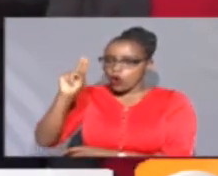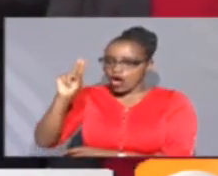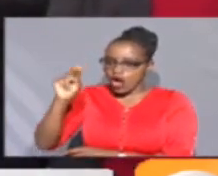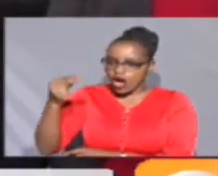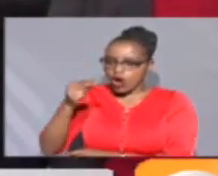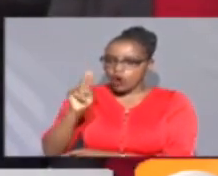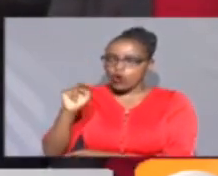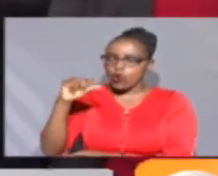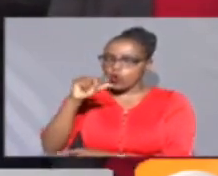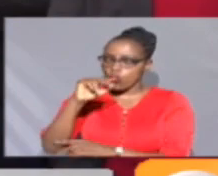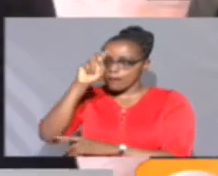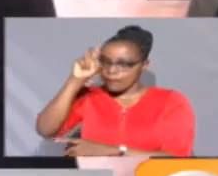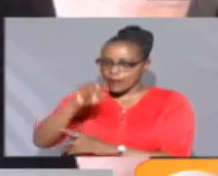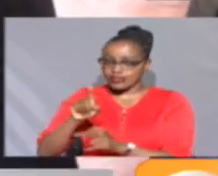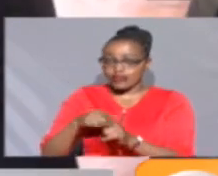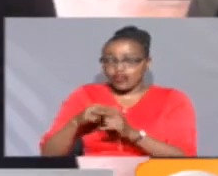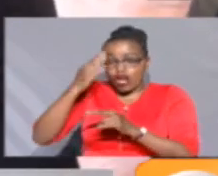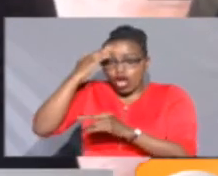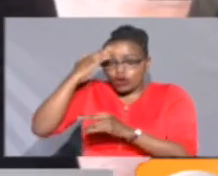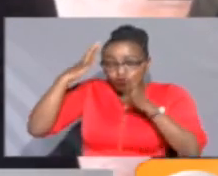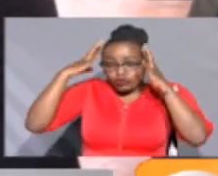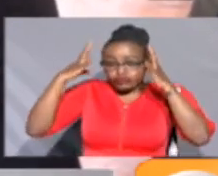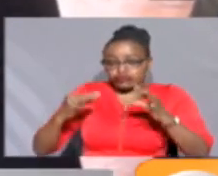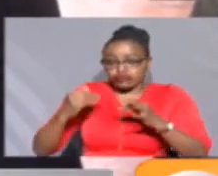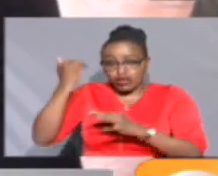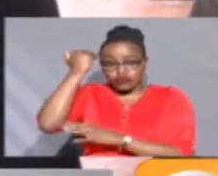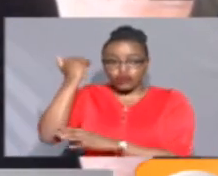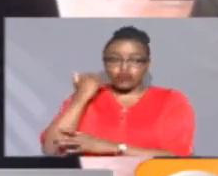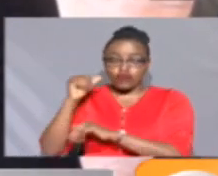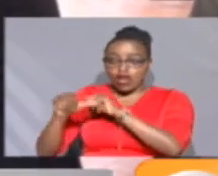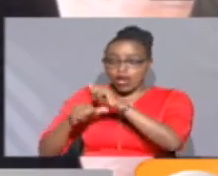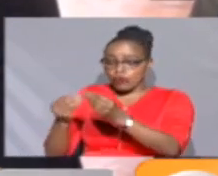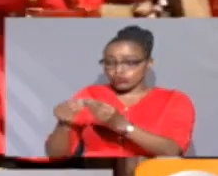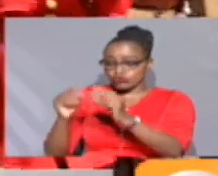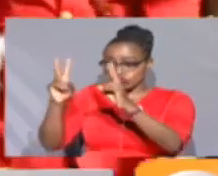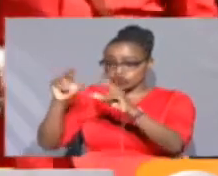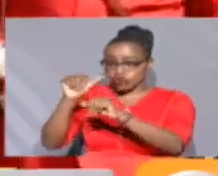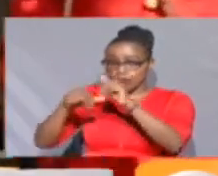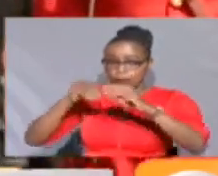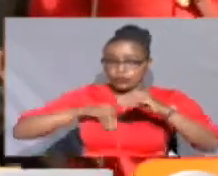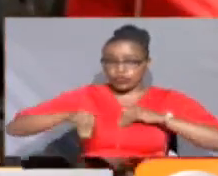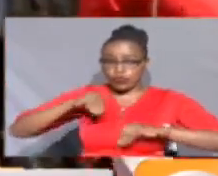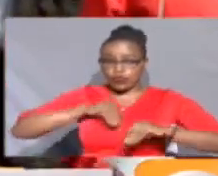sharti wangatuke hadi hatma yao iamuliwe na mahakama ya kukabili masuala ya ufisadi.